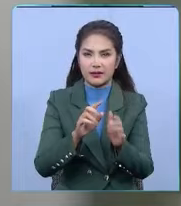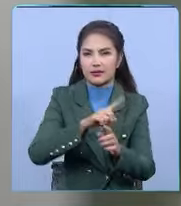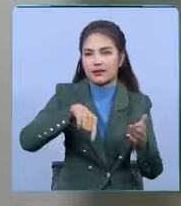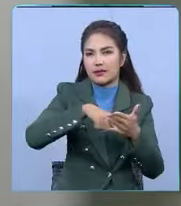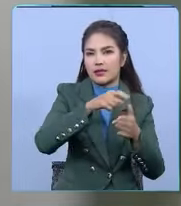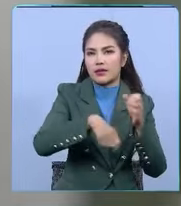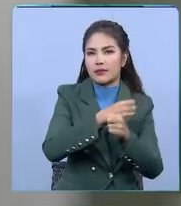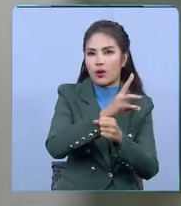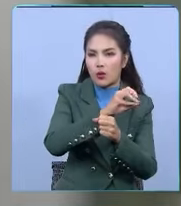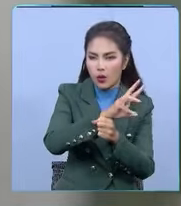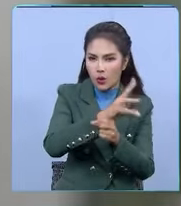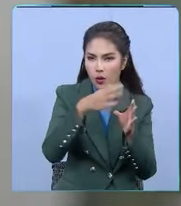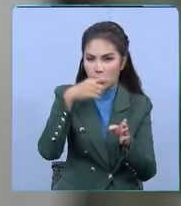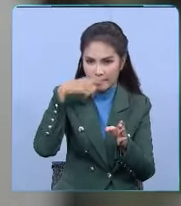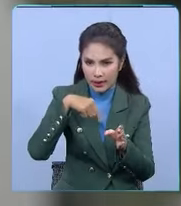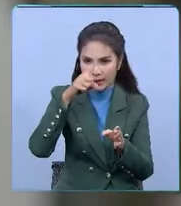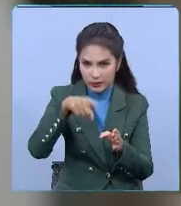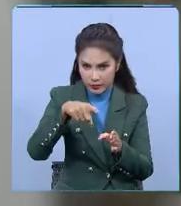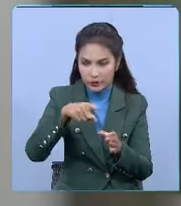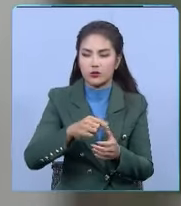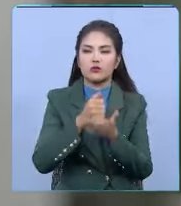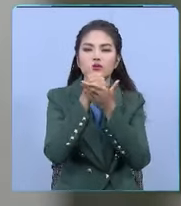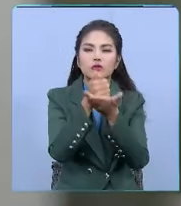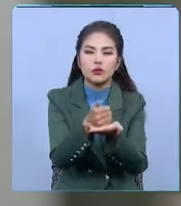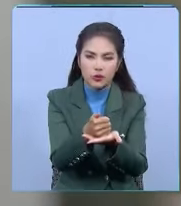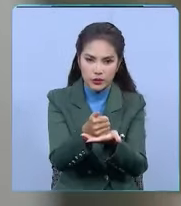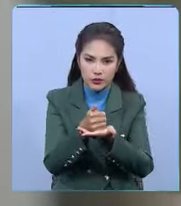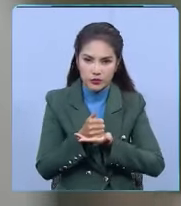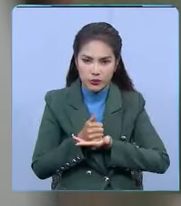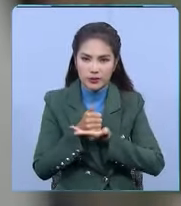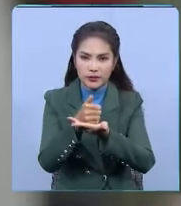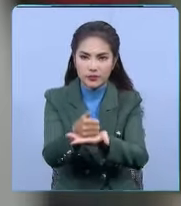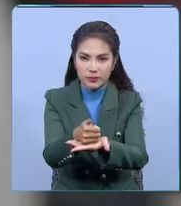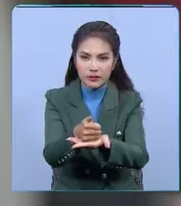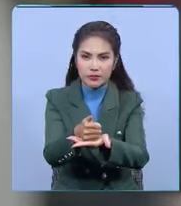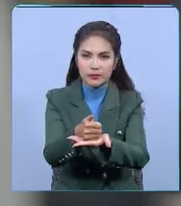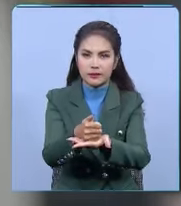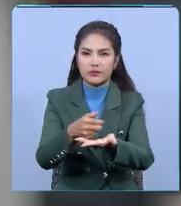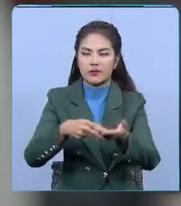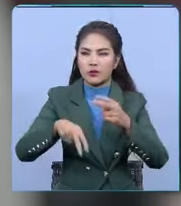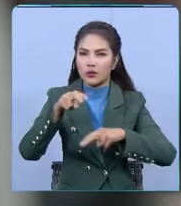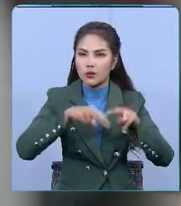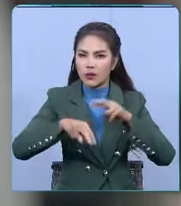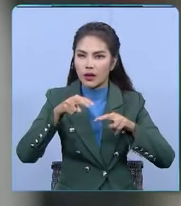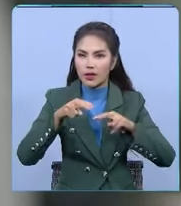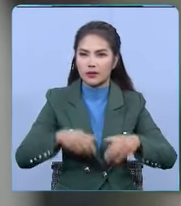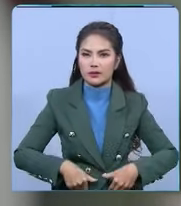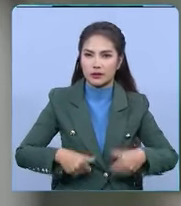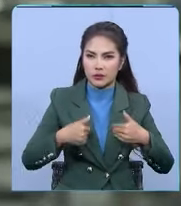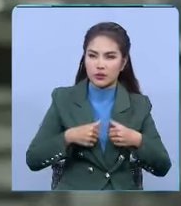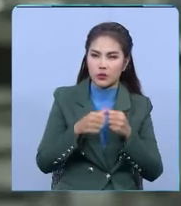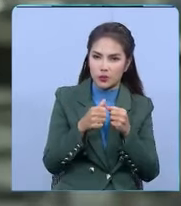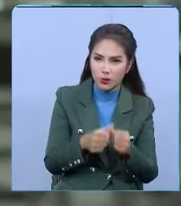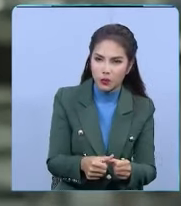าระคนไทยจะต้องช่วยเหลือซึ่งกันและกันนะครับแล้วก็ต้องดูแลความเป็นอยู่ซึ่งกันและกันแล้วมีความ